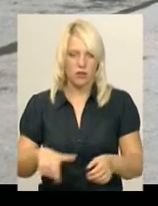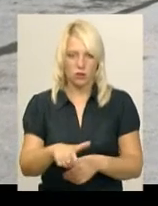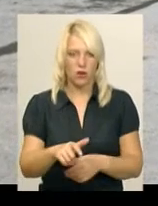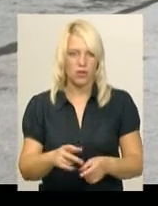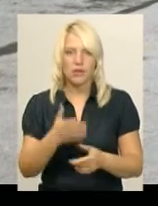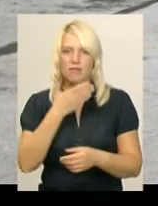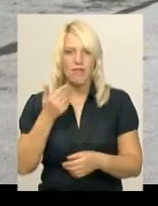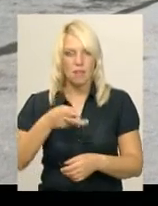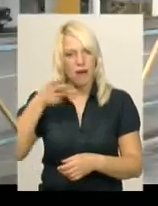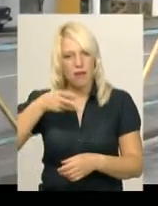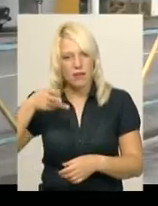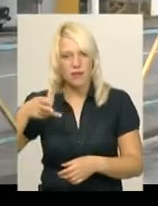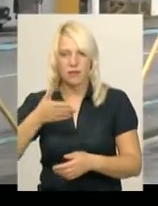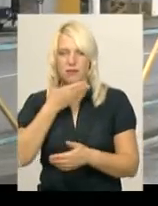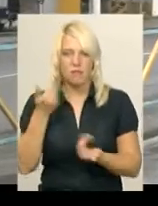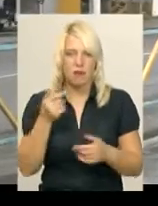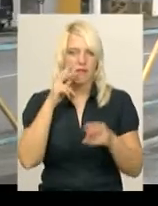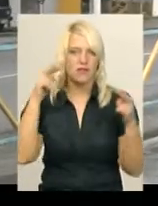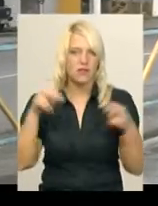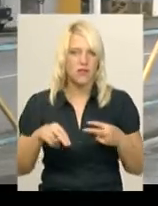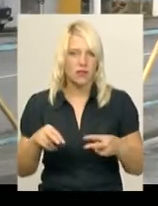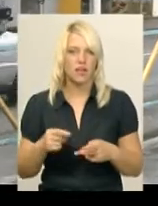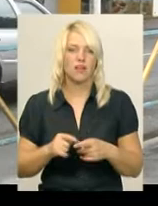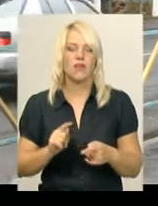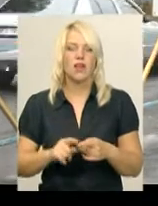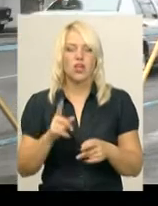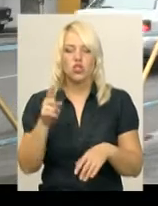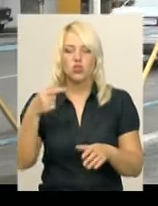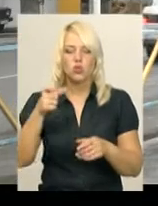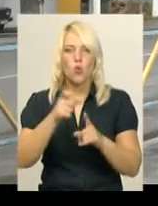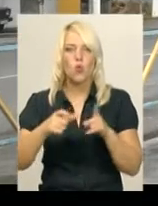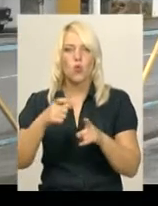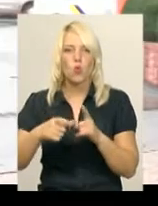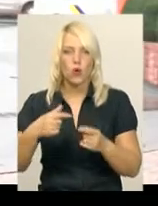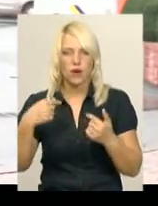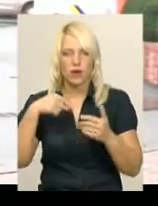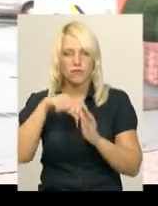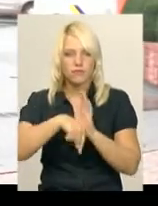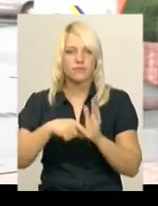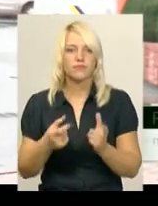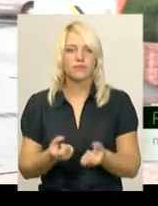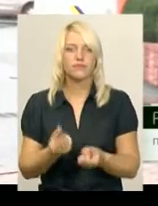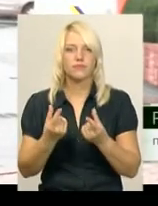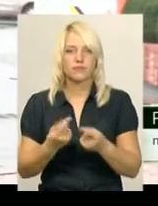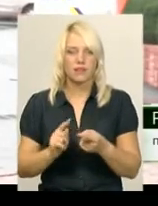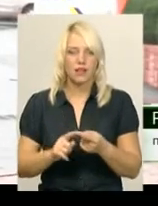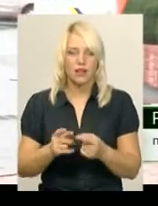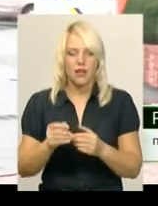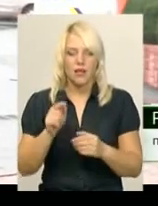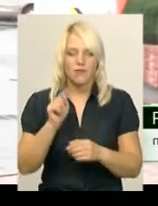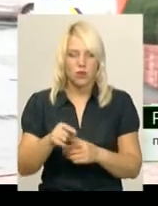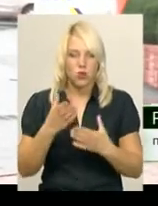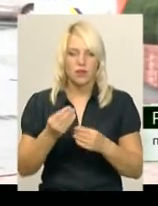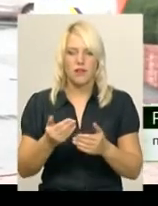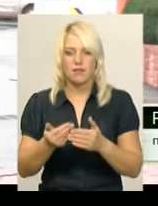відеореєстраторів, не знайшлося й свідків події. Стосовно кулю тілі тварини, то патрульний каже. Ні в той день, напередодні, ні після ніхто не